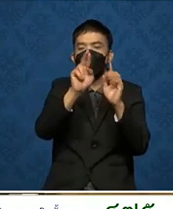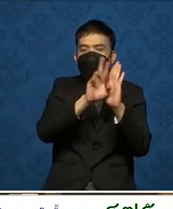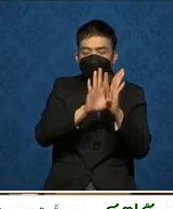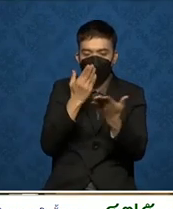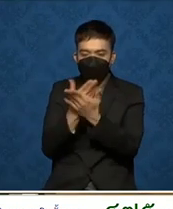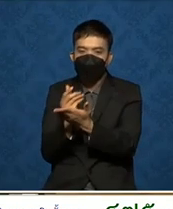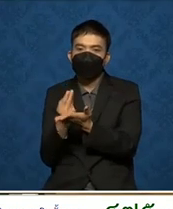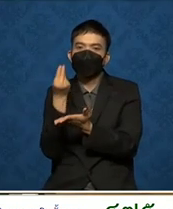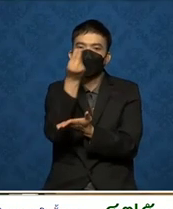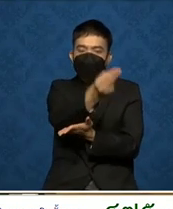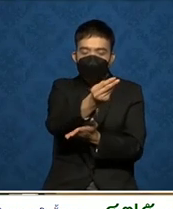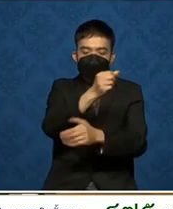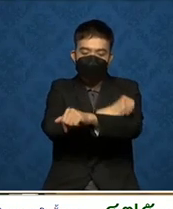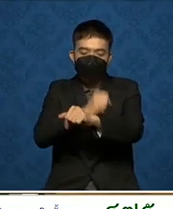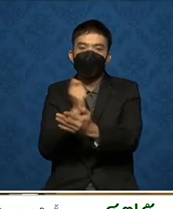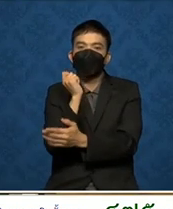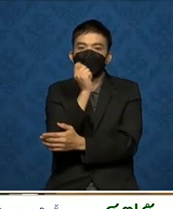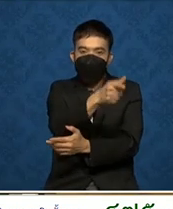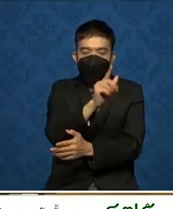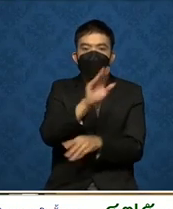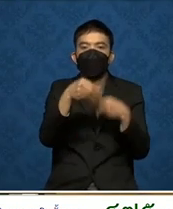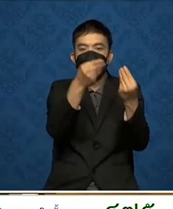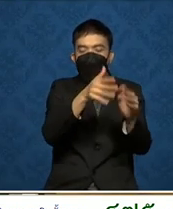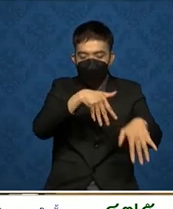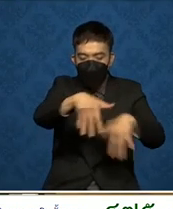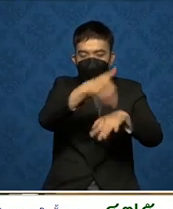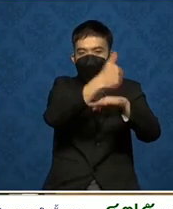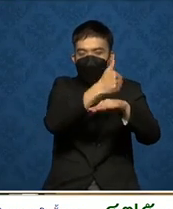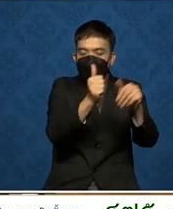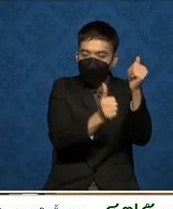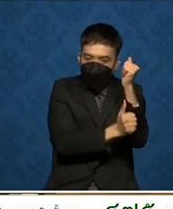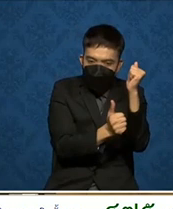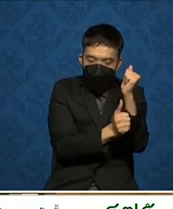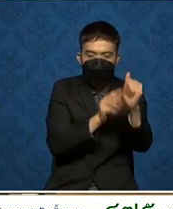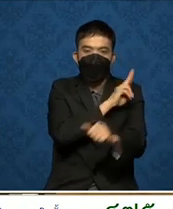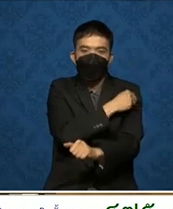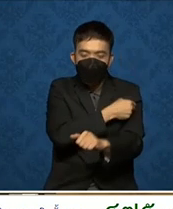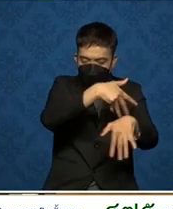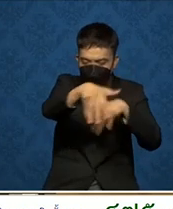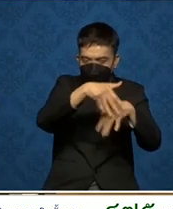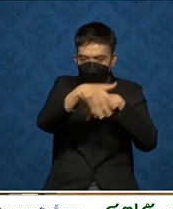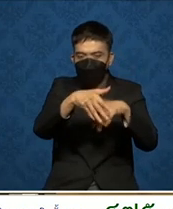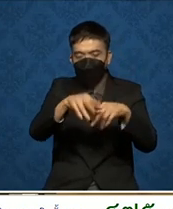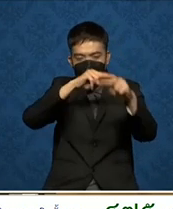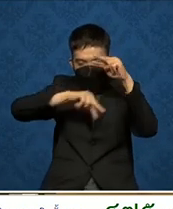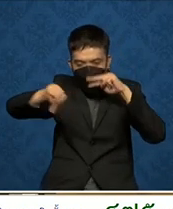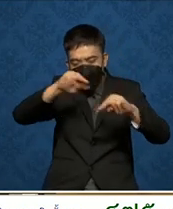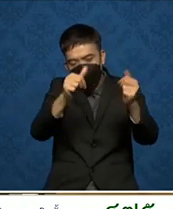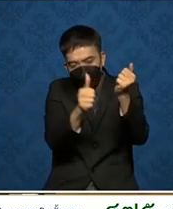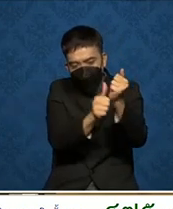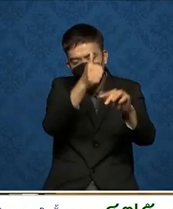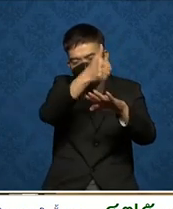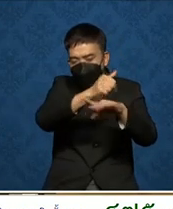งและเงินอื่นๆให้แก่กำนันผู้ใหญ่บ้านแพทย์ประจำตำบลสารวัตรกำนันผู้ช่วยผู้ใหญ่บ้านฝ่ายป